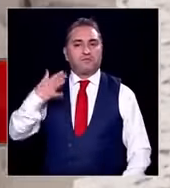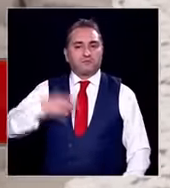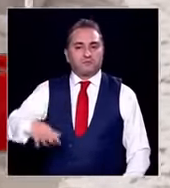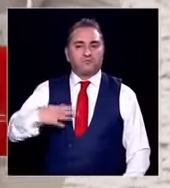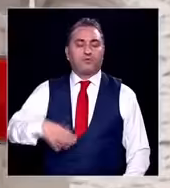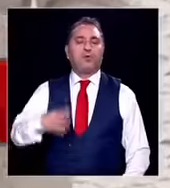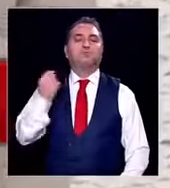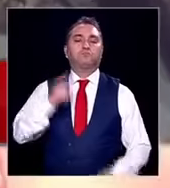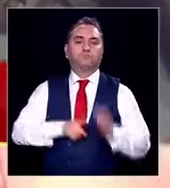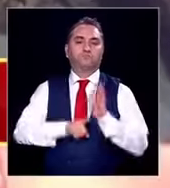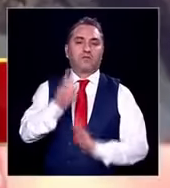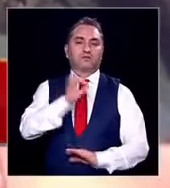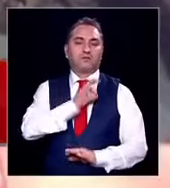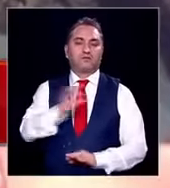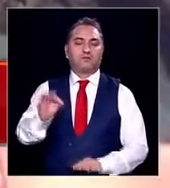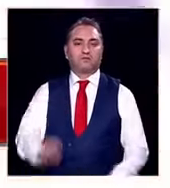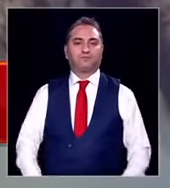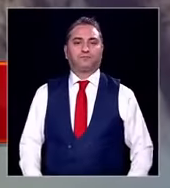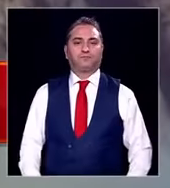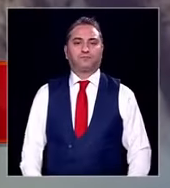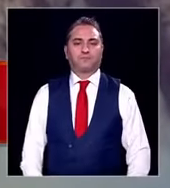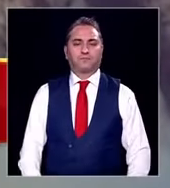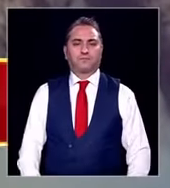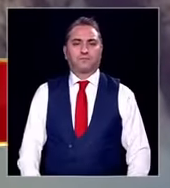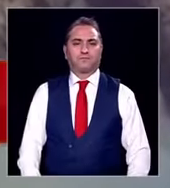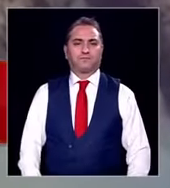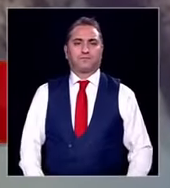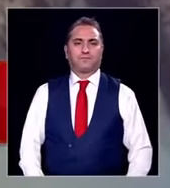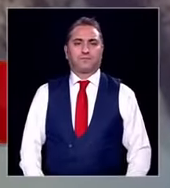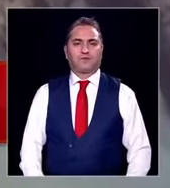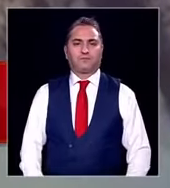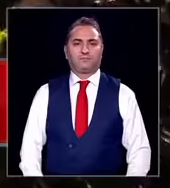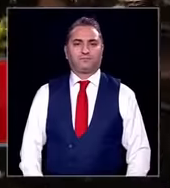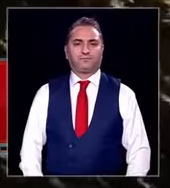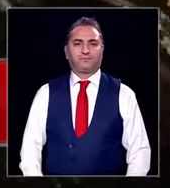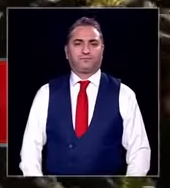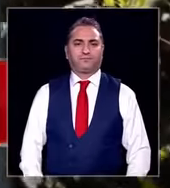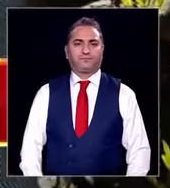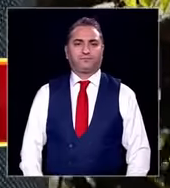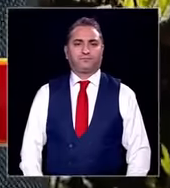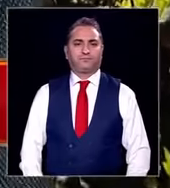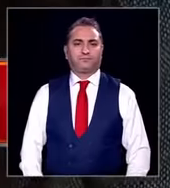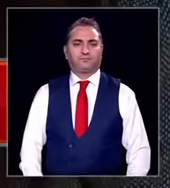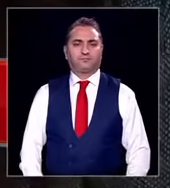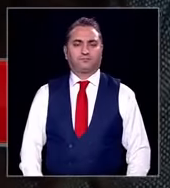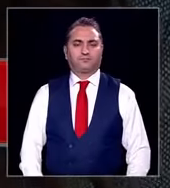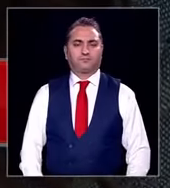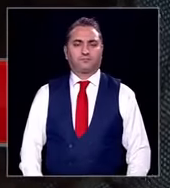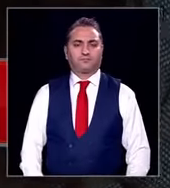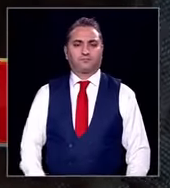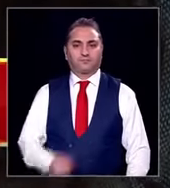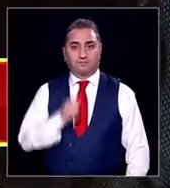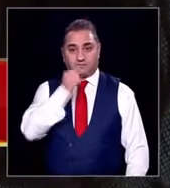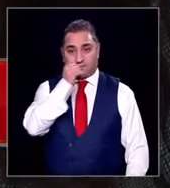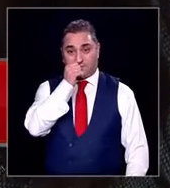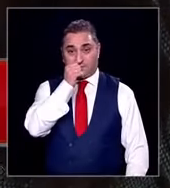ama başaramadı. Birkaç doktora gitmiştim. Psikiyatriye de gittim, onlar da bir çözüm bulamadı. Bunun tek bir nedeni yok. Aslında kandaki